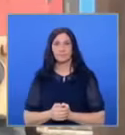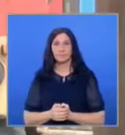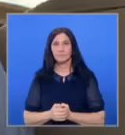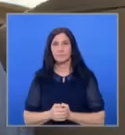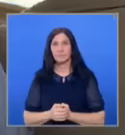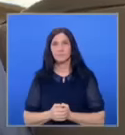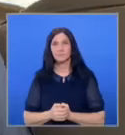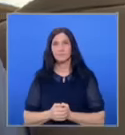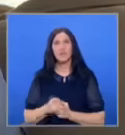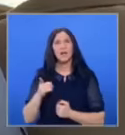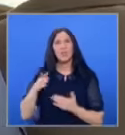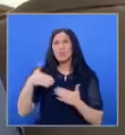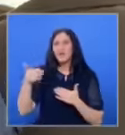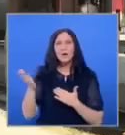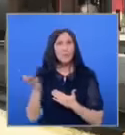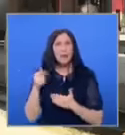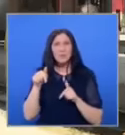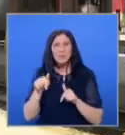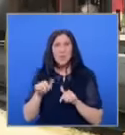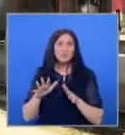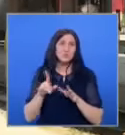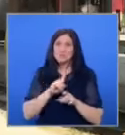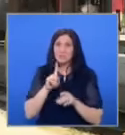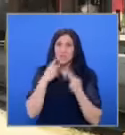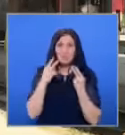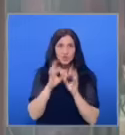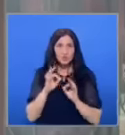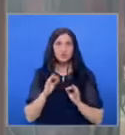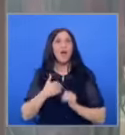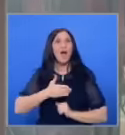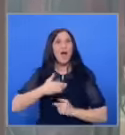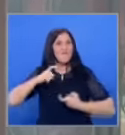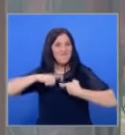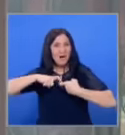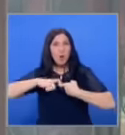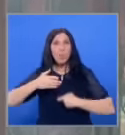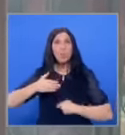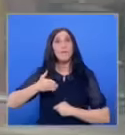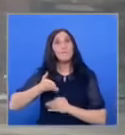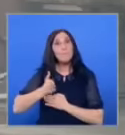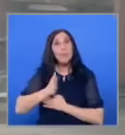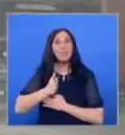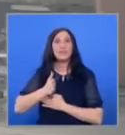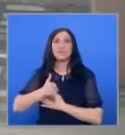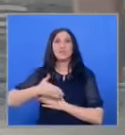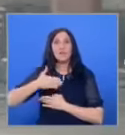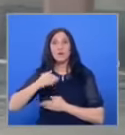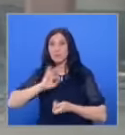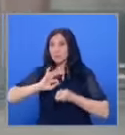Вънка бяхме. Тук е пошега има, да не се виждаш нищо. Вагон на пътнически влак се запали на гарата във Варна.